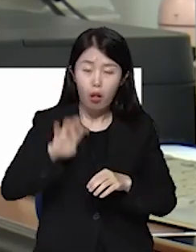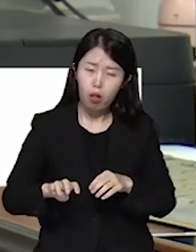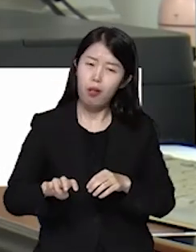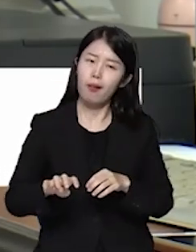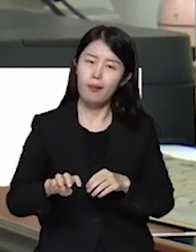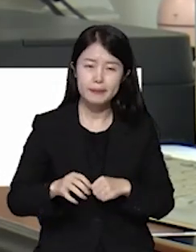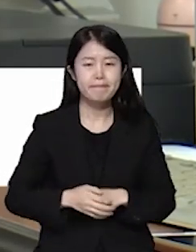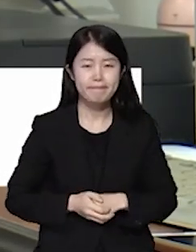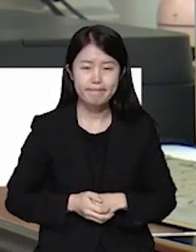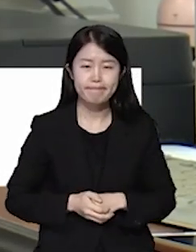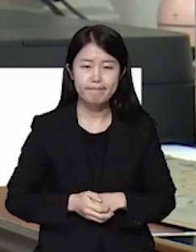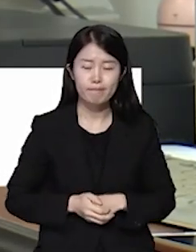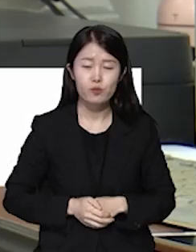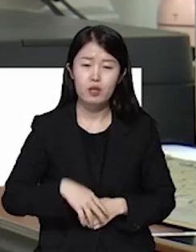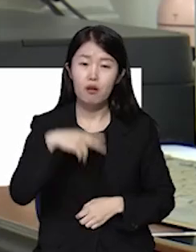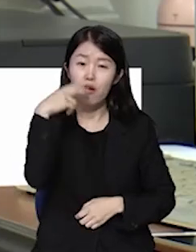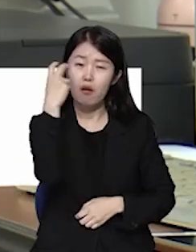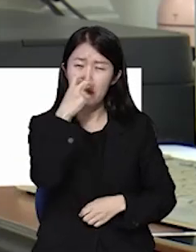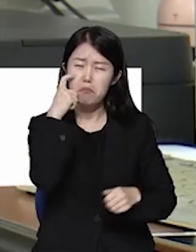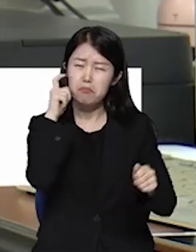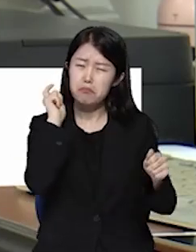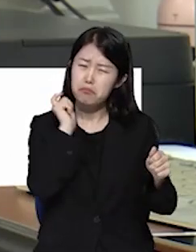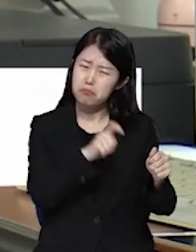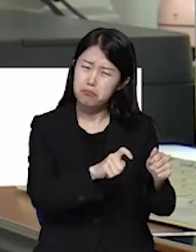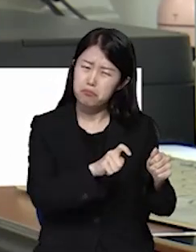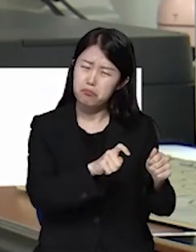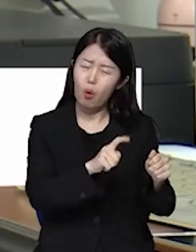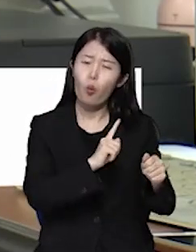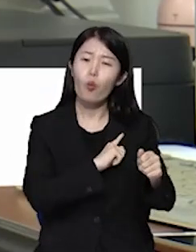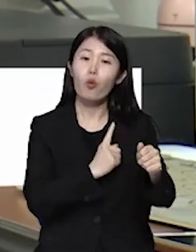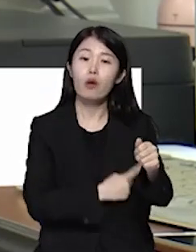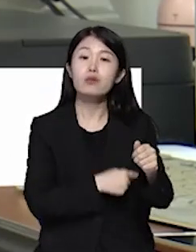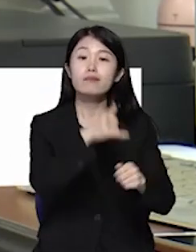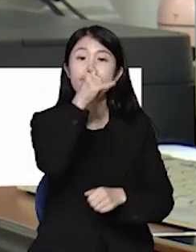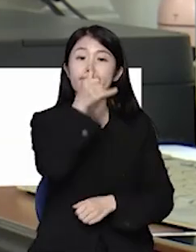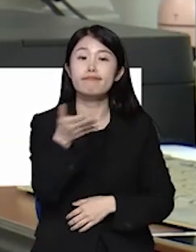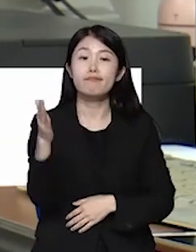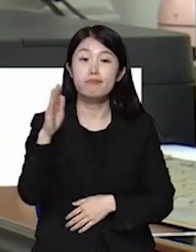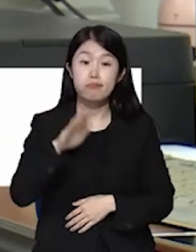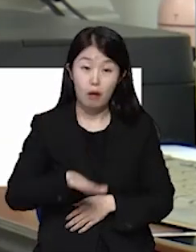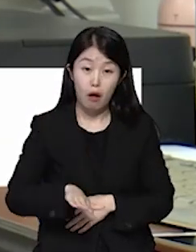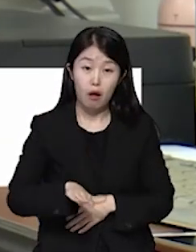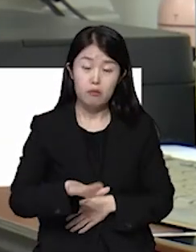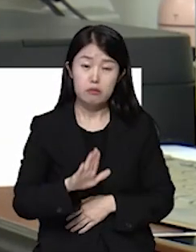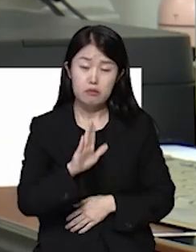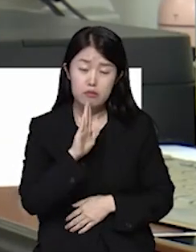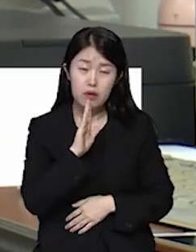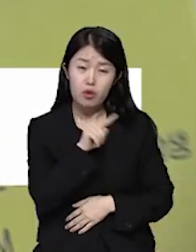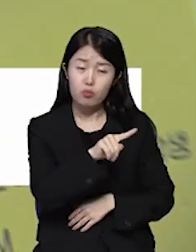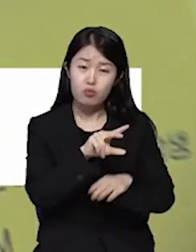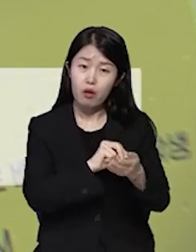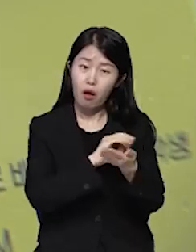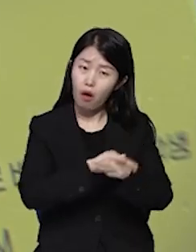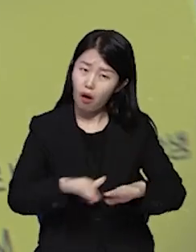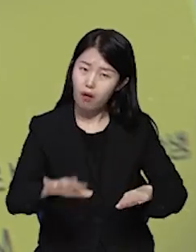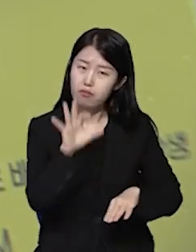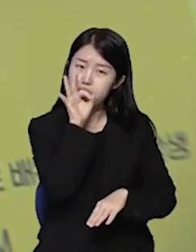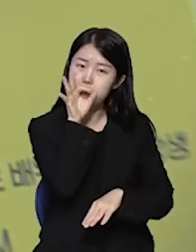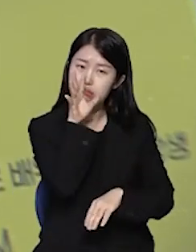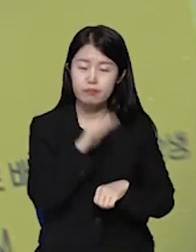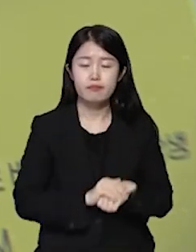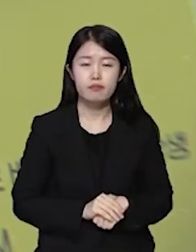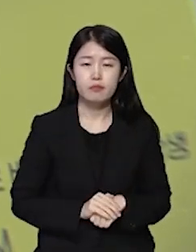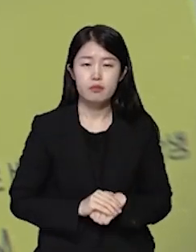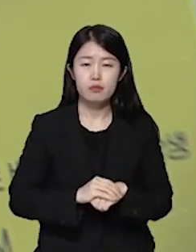실은 감독의 어떤 권한 자체를 갖고 있더라도 실제적으로 이것을 편화시키는 데는 좀